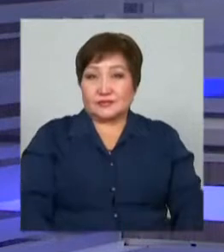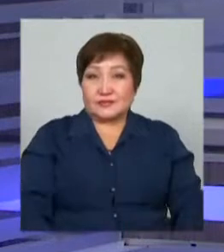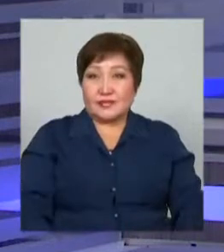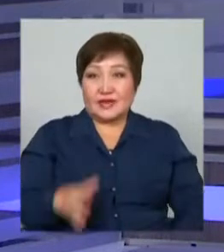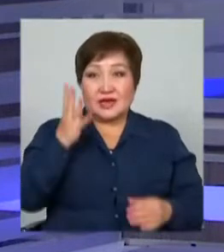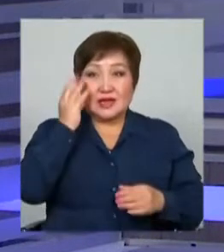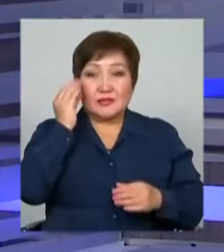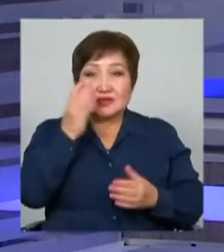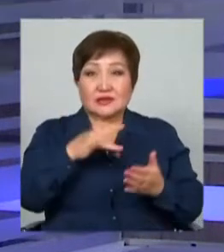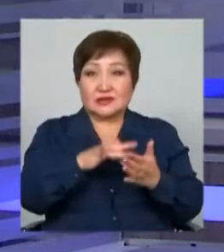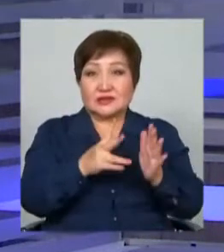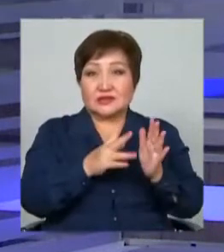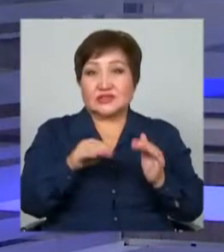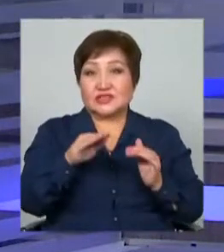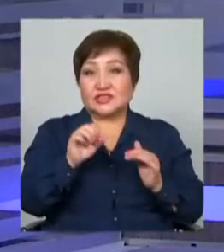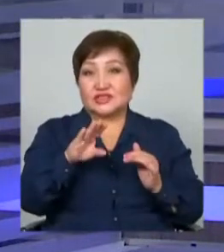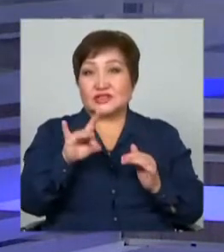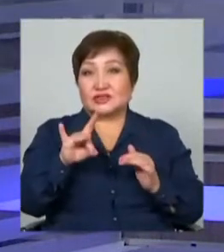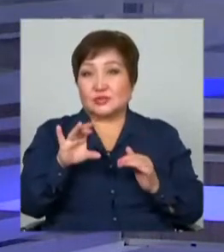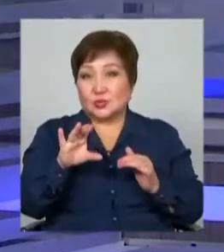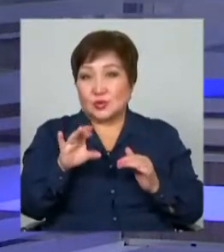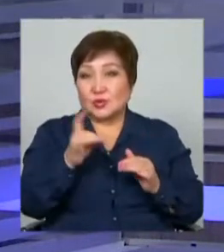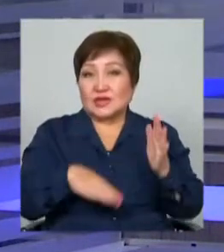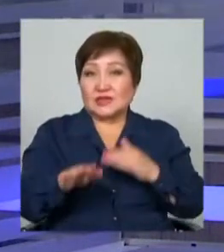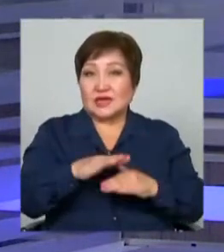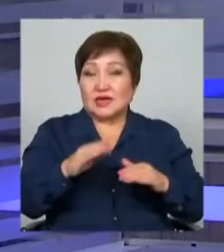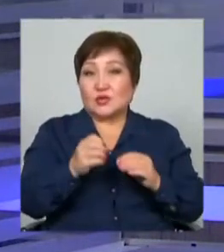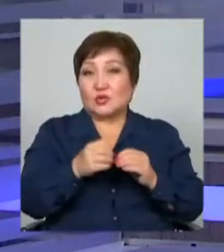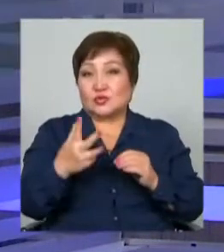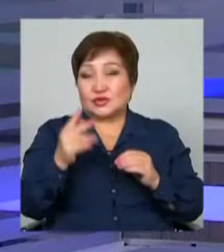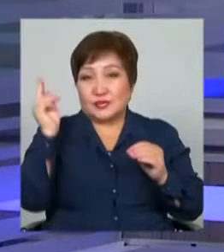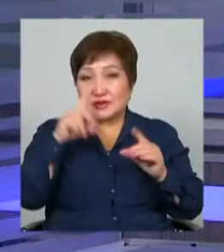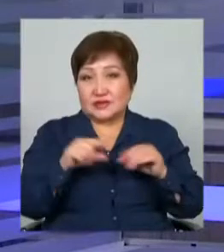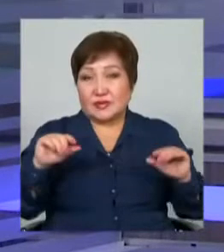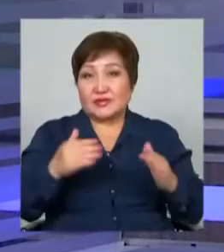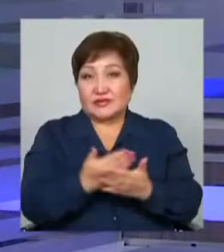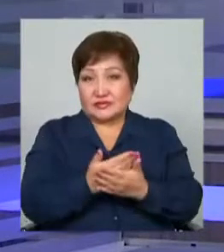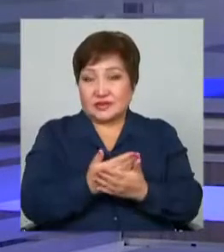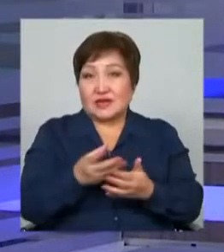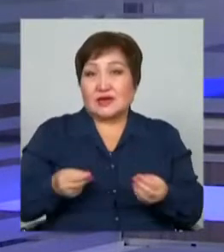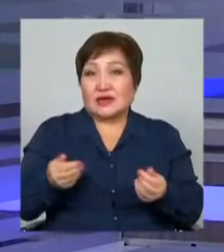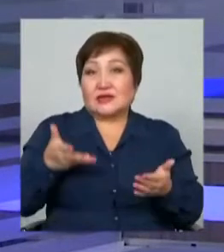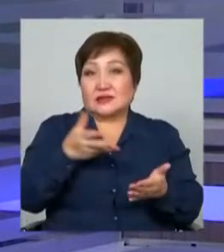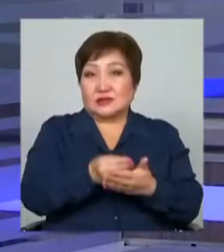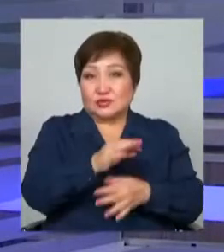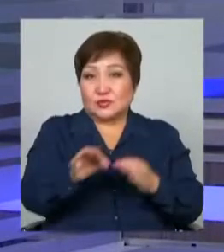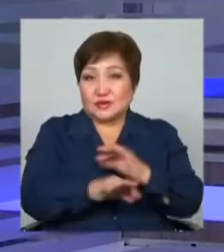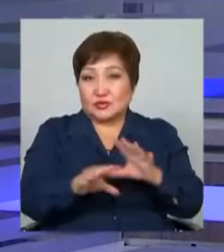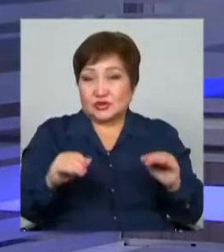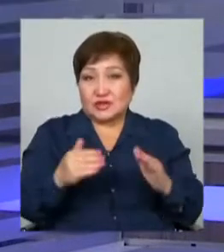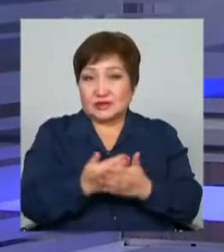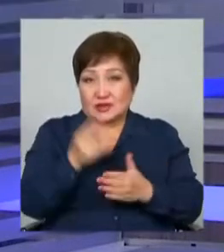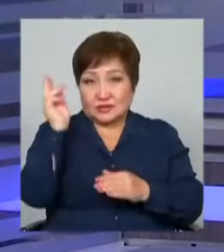Алматының Жетісу ауданында 13 мектеп модернизациядан өтті. Жан басына шаққандағы қаржыландыру жобасы бойынша жаңартылған оқу